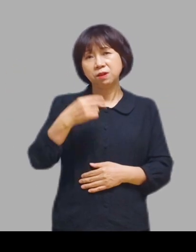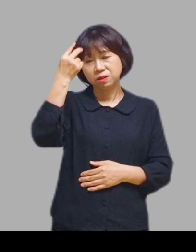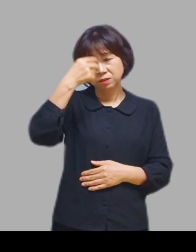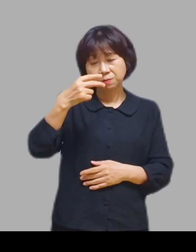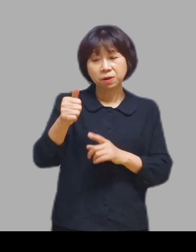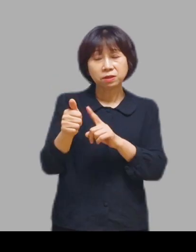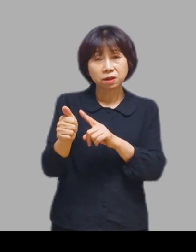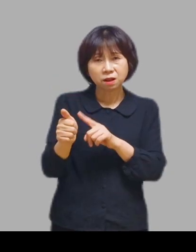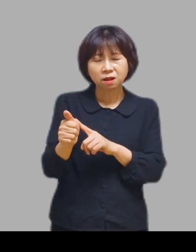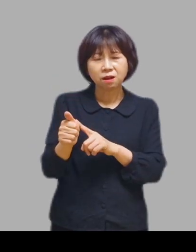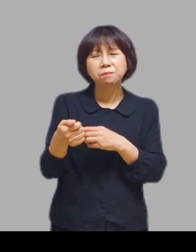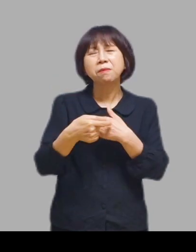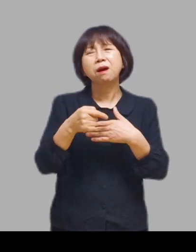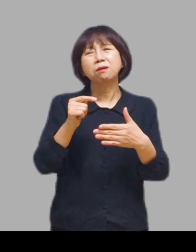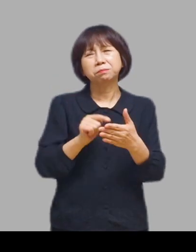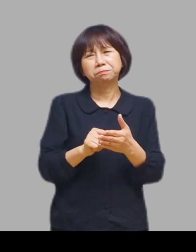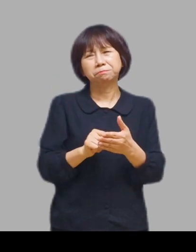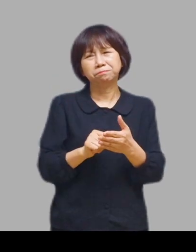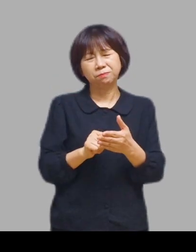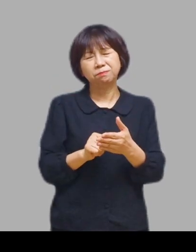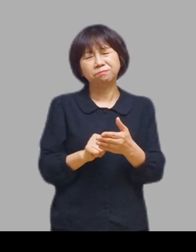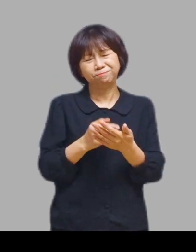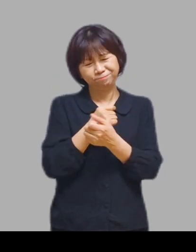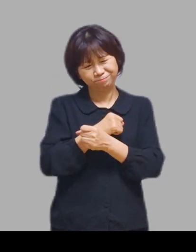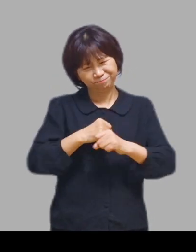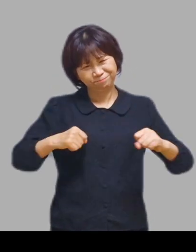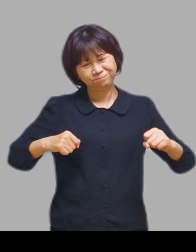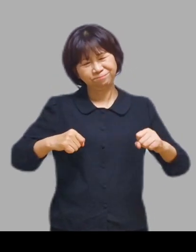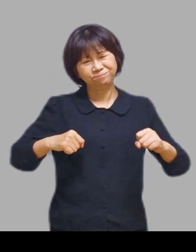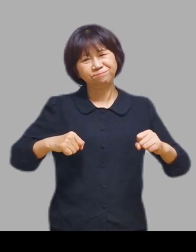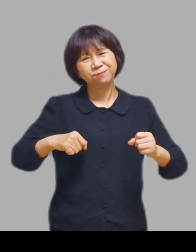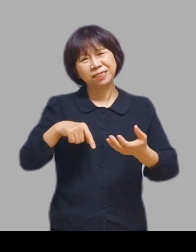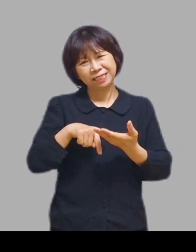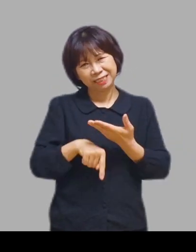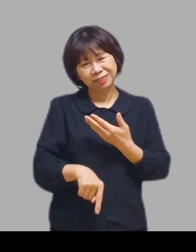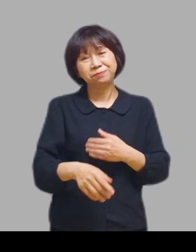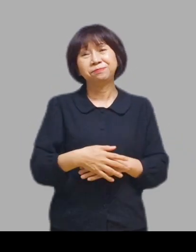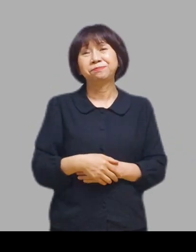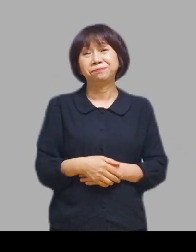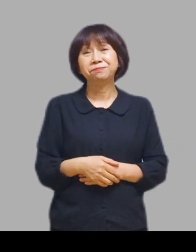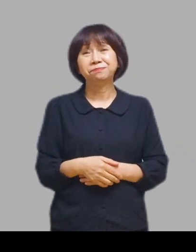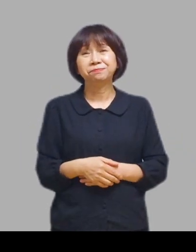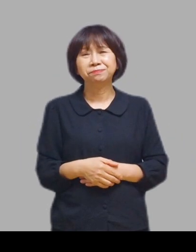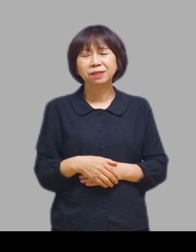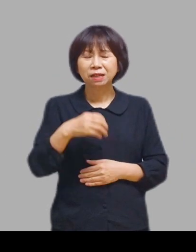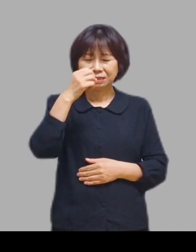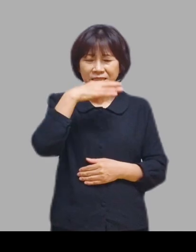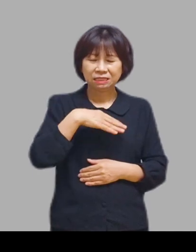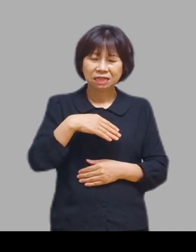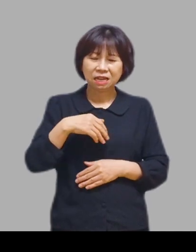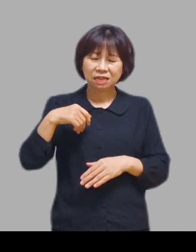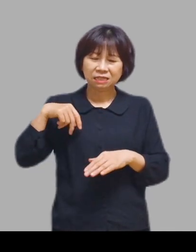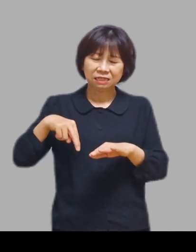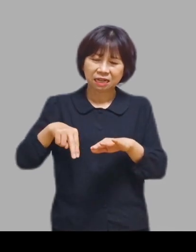사람의 마음이 얼마나 깊은지 알 수 있습니다. 그저 가다가 마음이 동해서